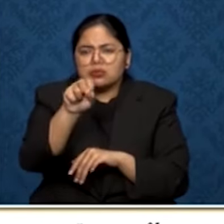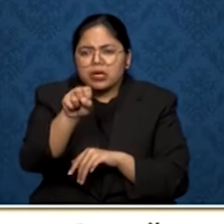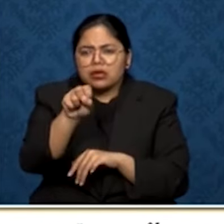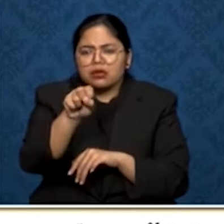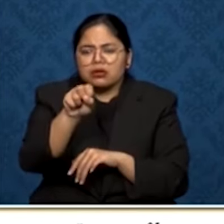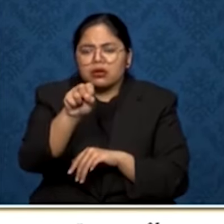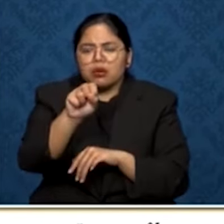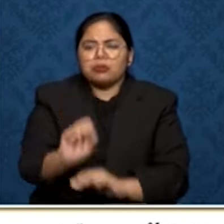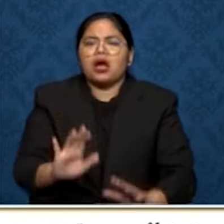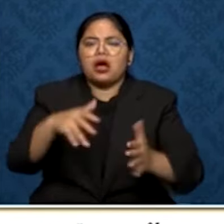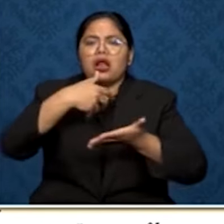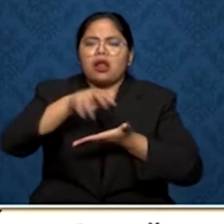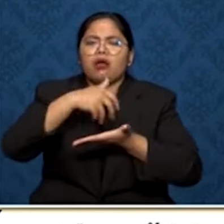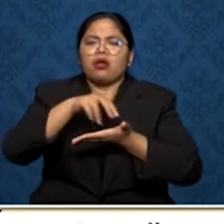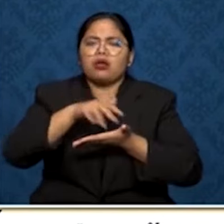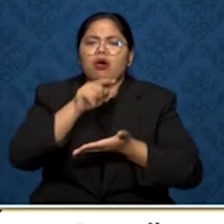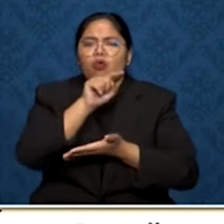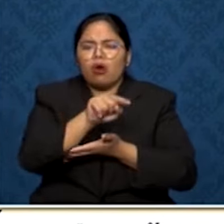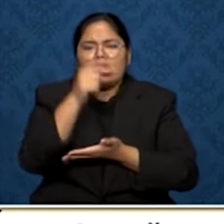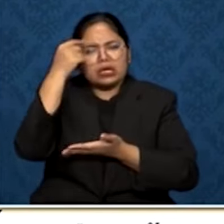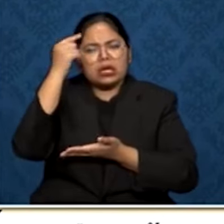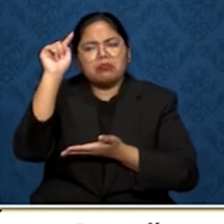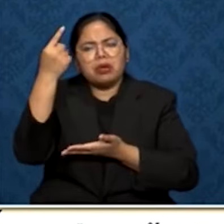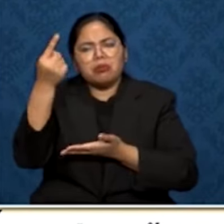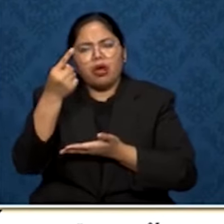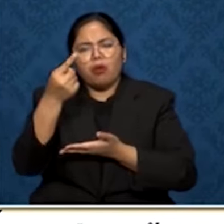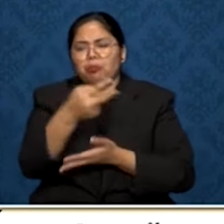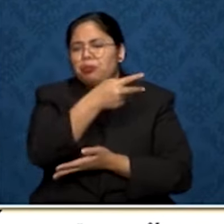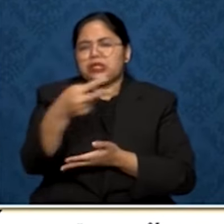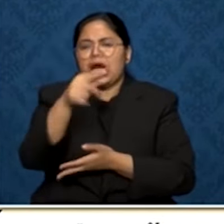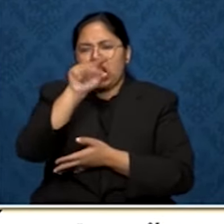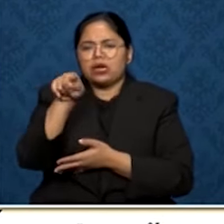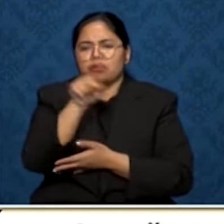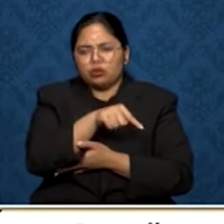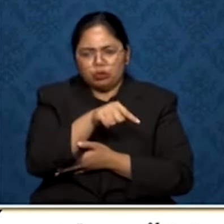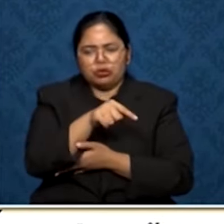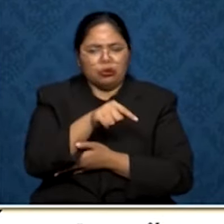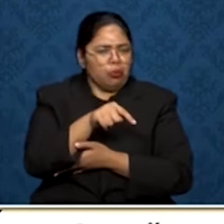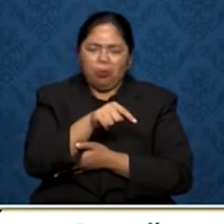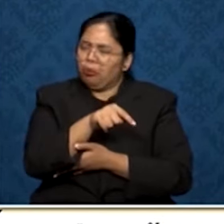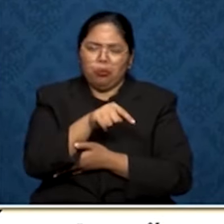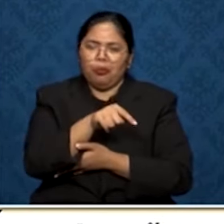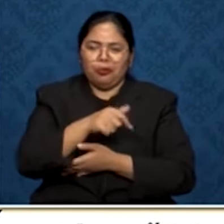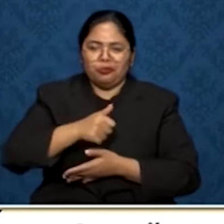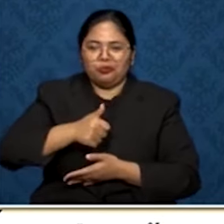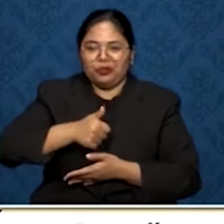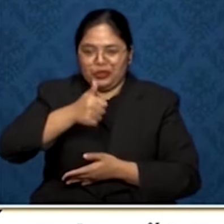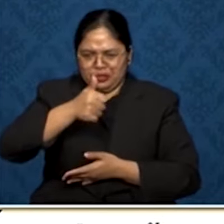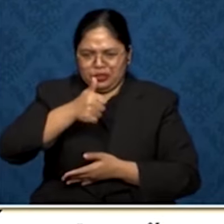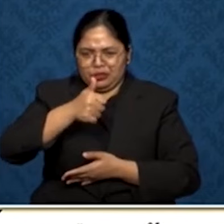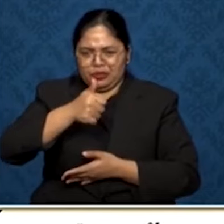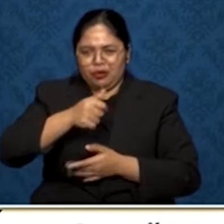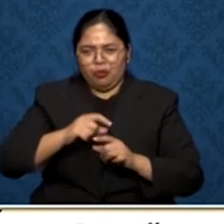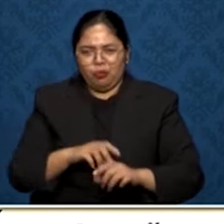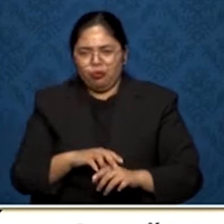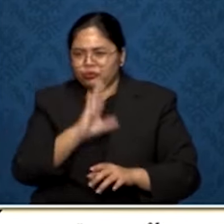ไหวของวัยฮัมสร้างสารครับโอ้โ ชื่อภาษากิจเทจัดThe New Culture Power Sourceการสร้างคนรน